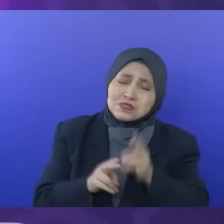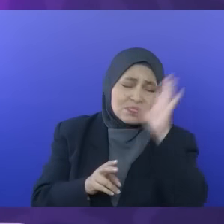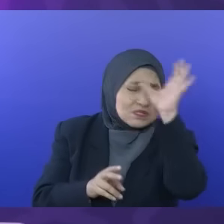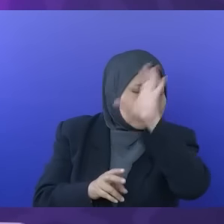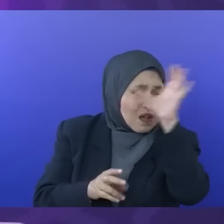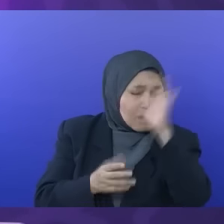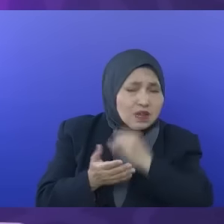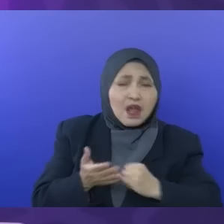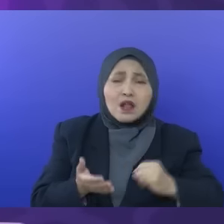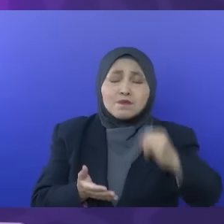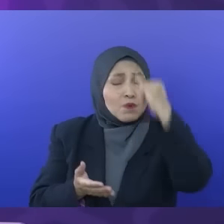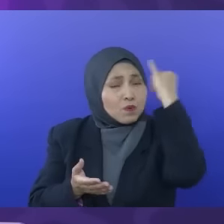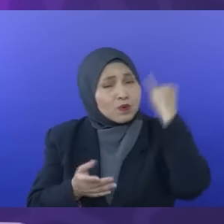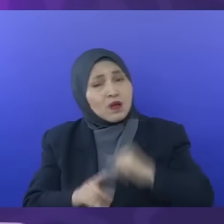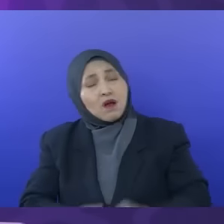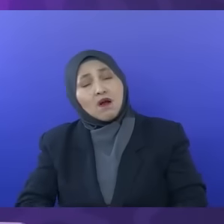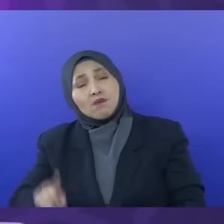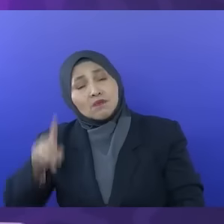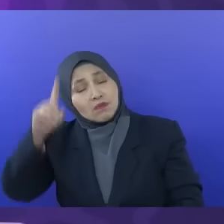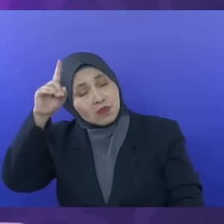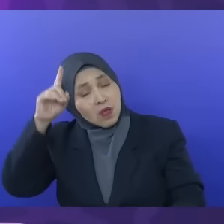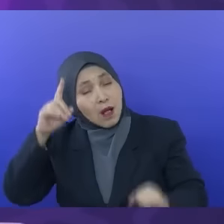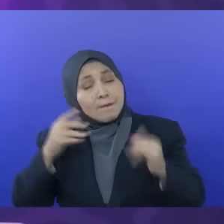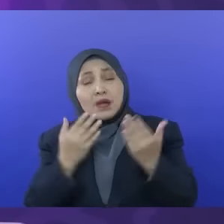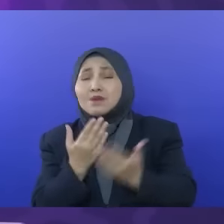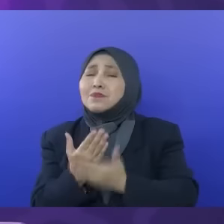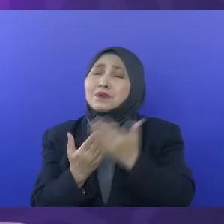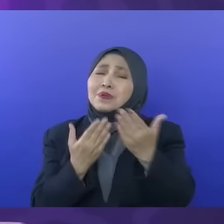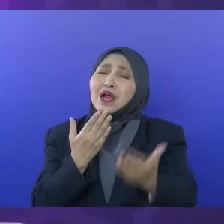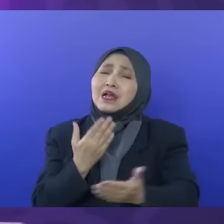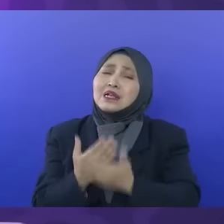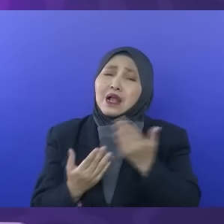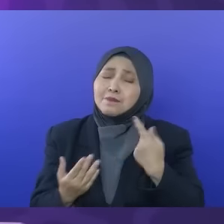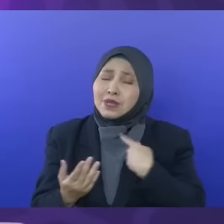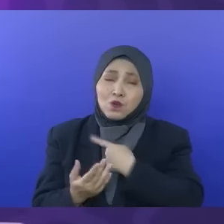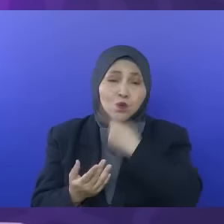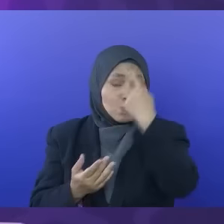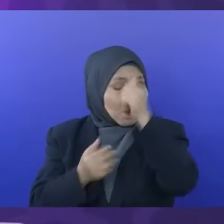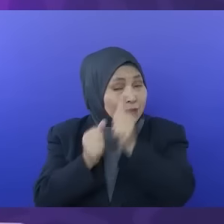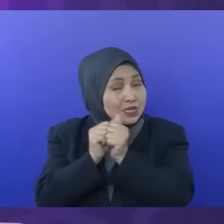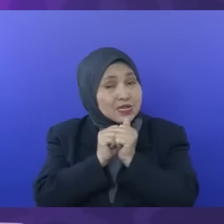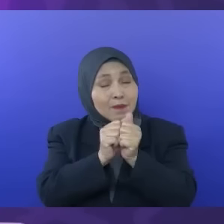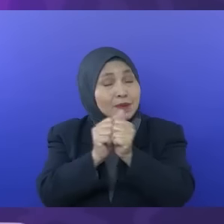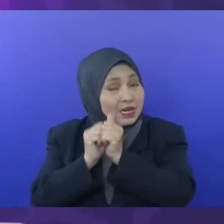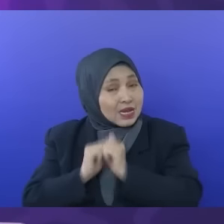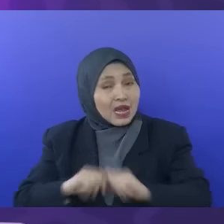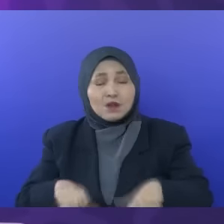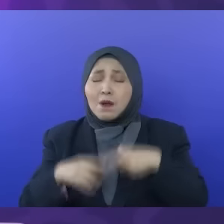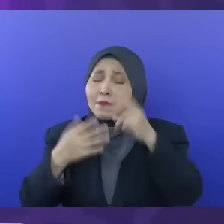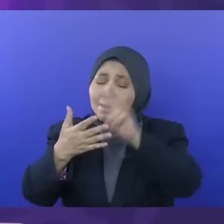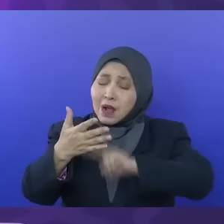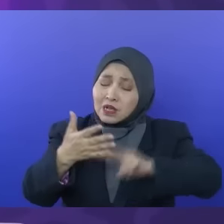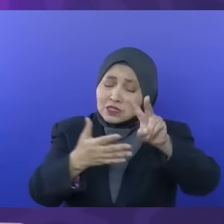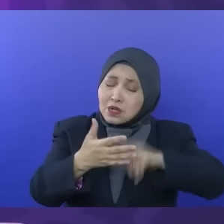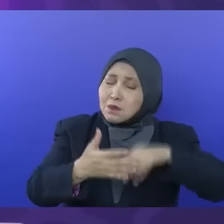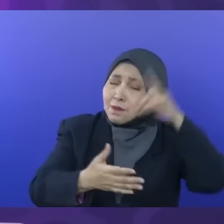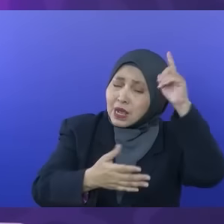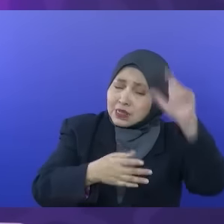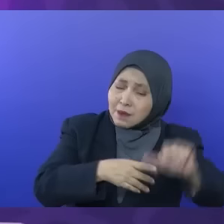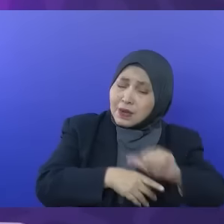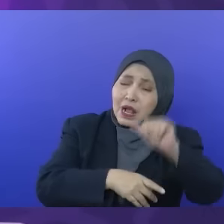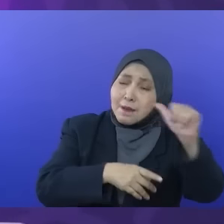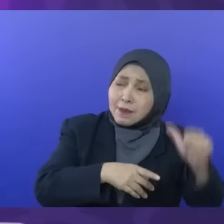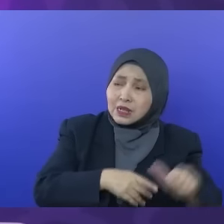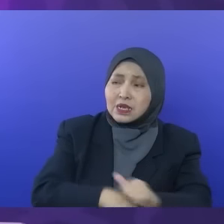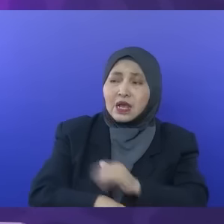ilmu-ilmu Ya Allah permudahkan kami untuk bersama dengan Alquran membacanya memahaminya mengamalkannya